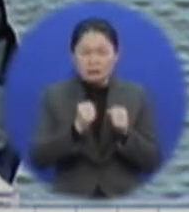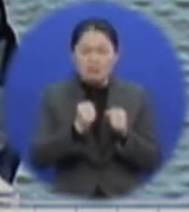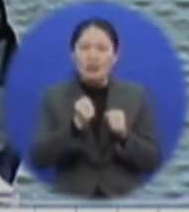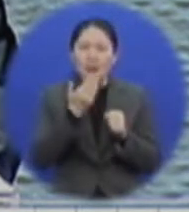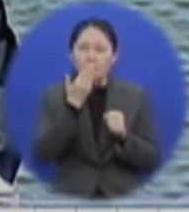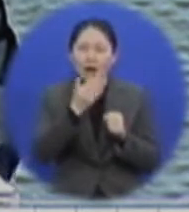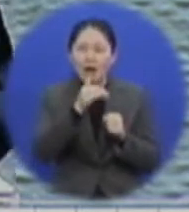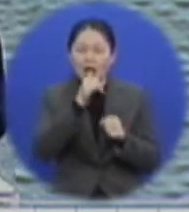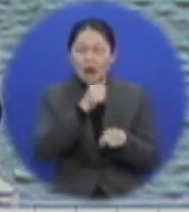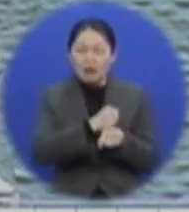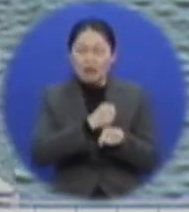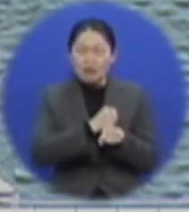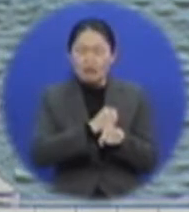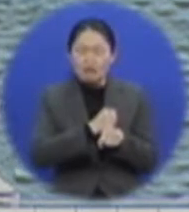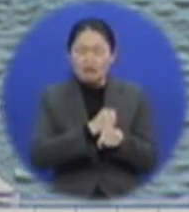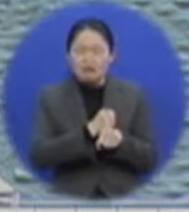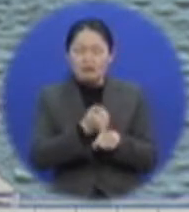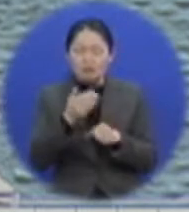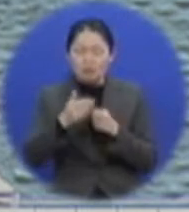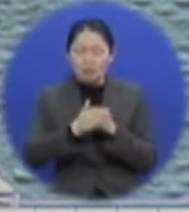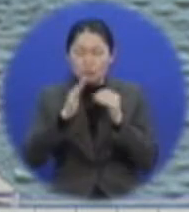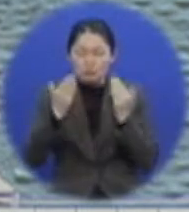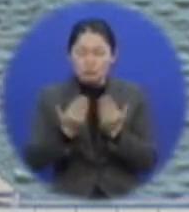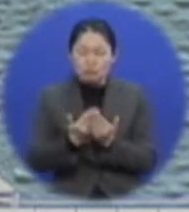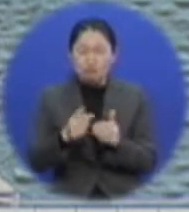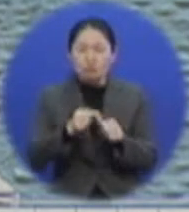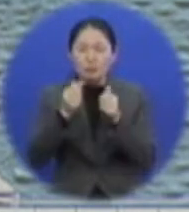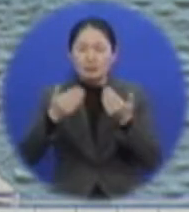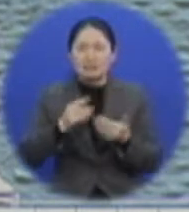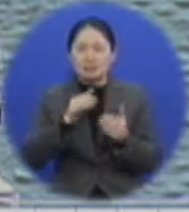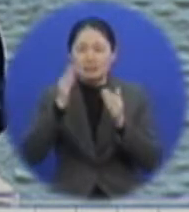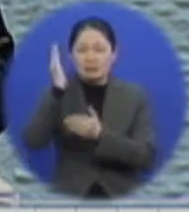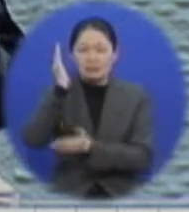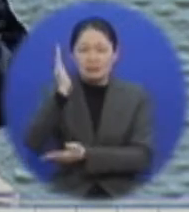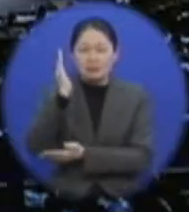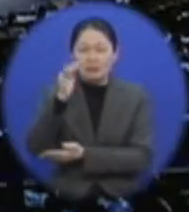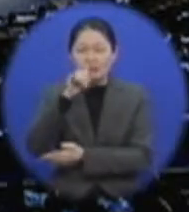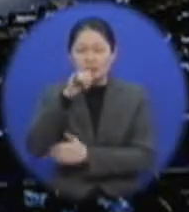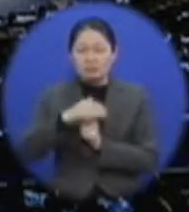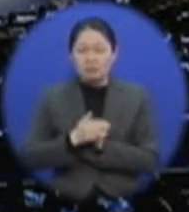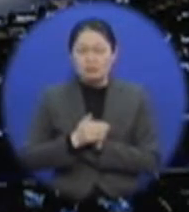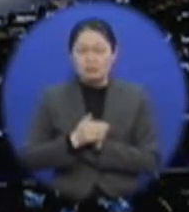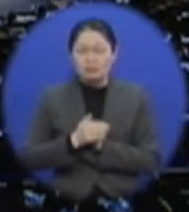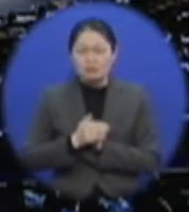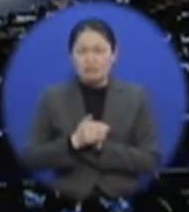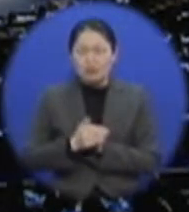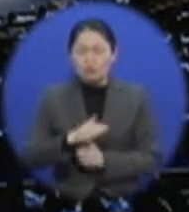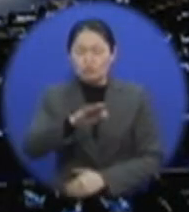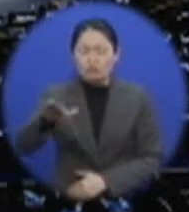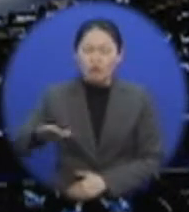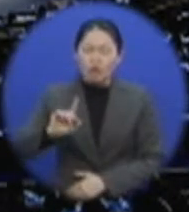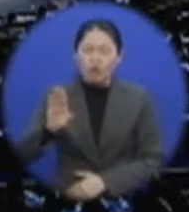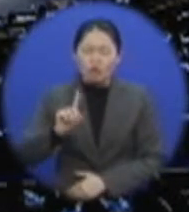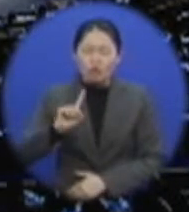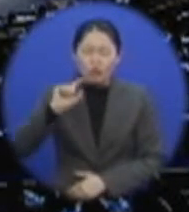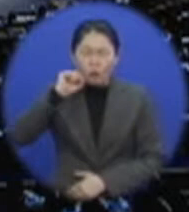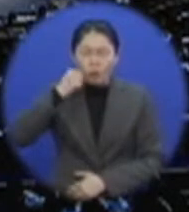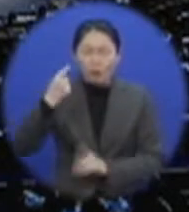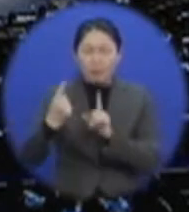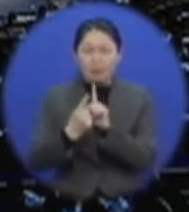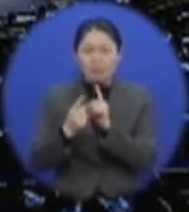내용이죠 자 성도 여러분 우리가 어떤 어려운 일을 만나면